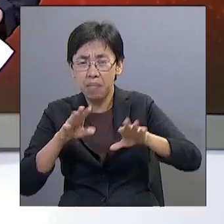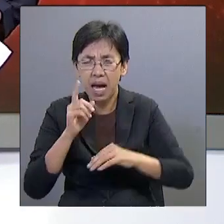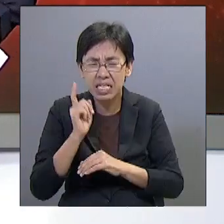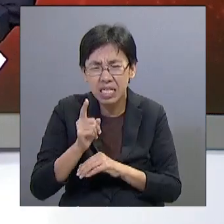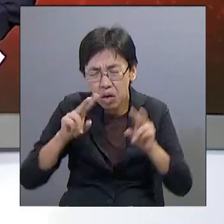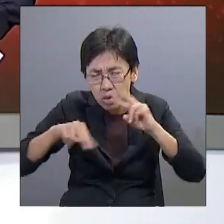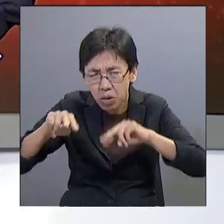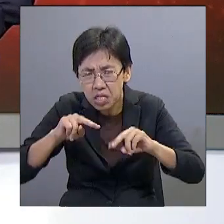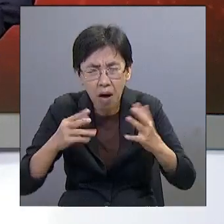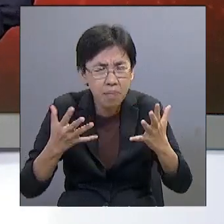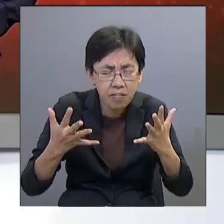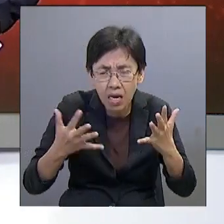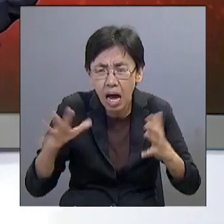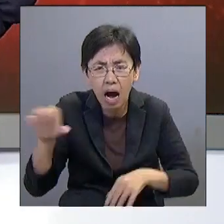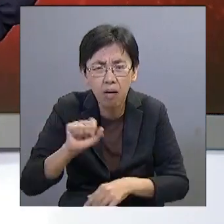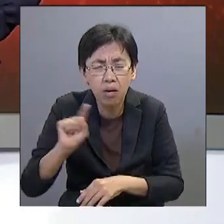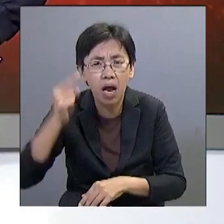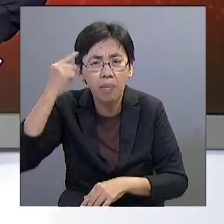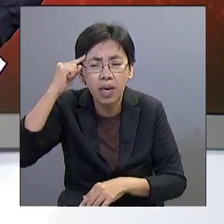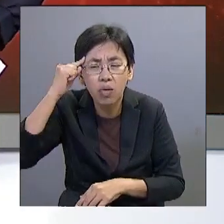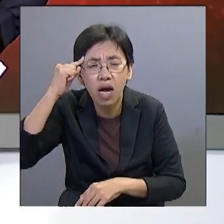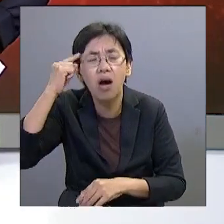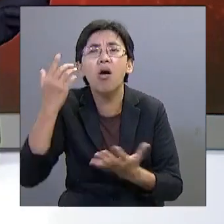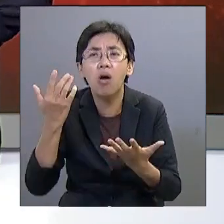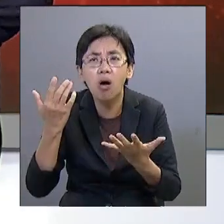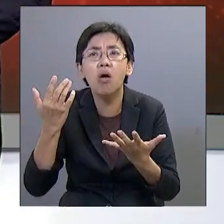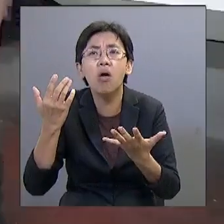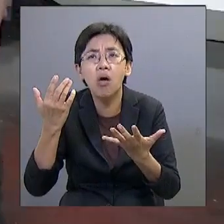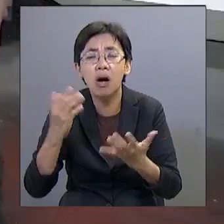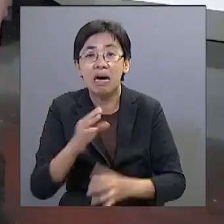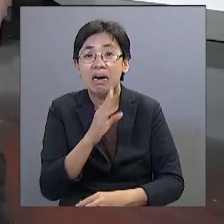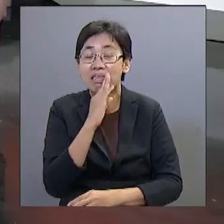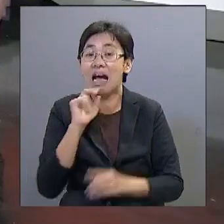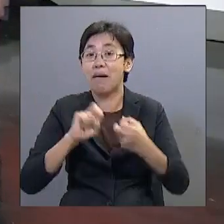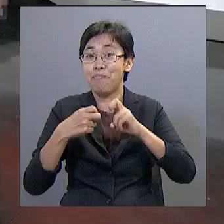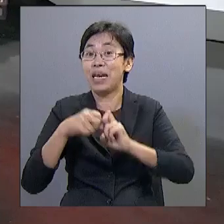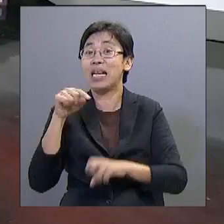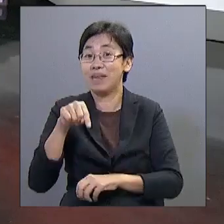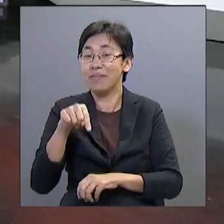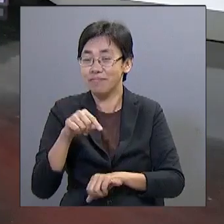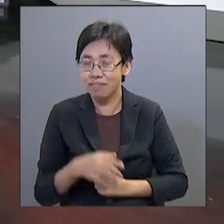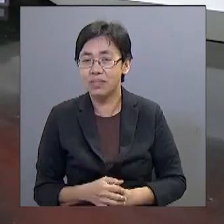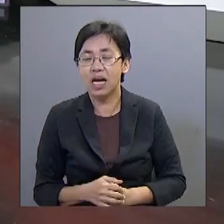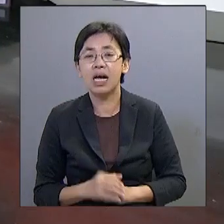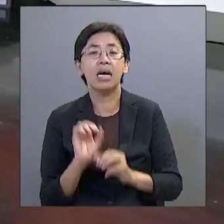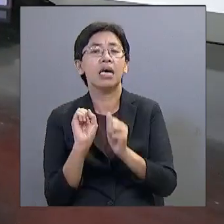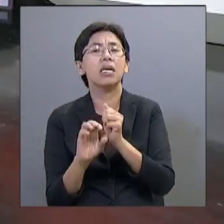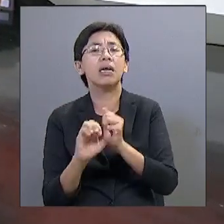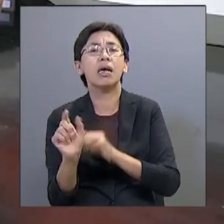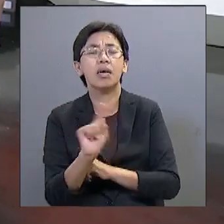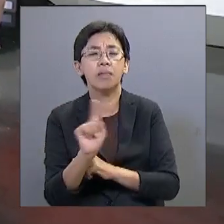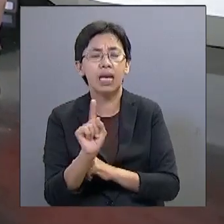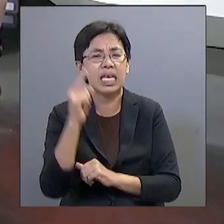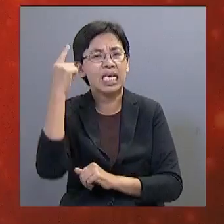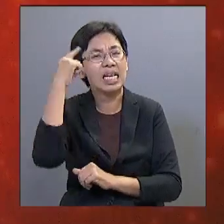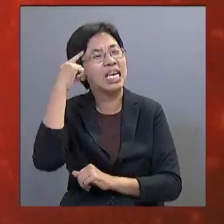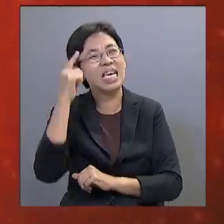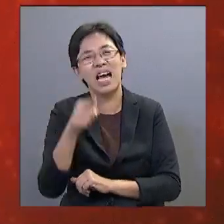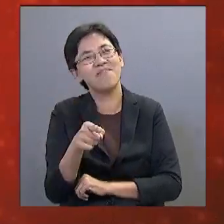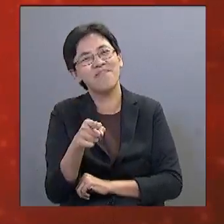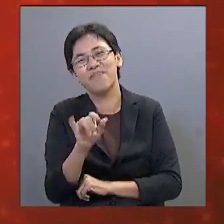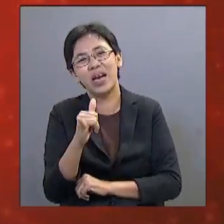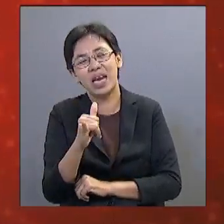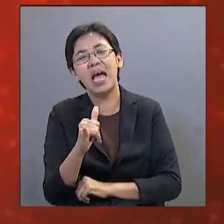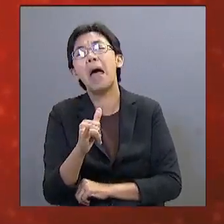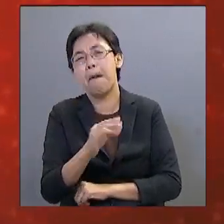วาตรวจสอบแหลงที่มาไม่ได้นะคะคุพรรมวดีคุณพึงนภาถ้าเจอแบบนี้นะมีคำแนะนำว่าคิดไ้ก่อนเลยเป็น